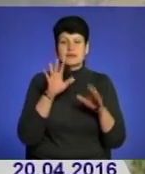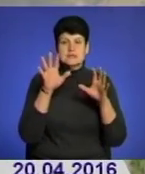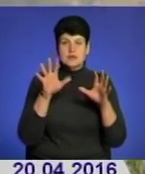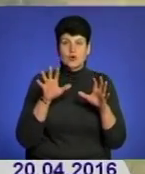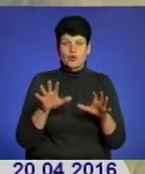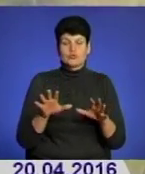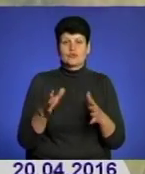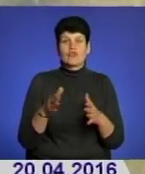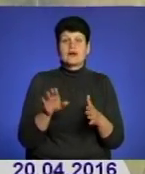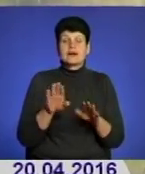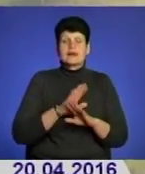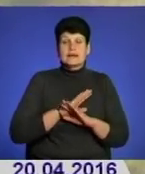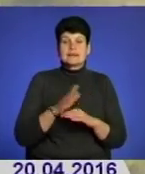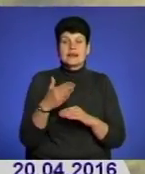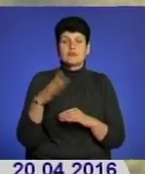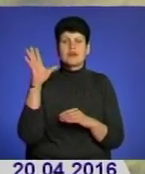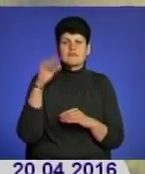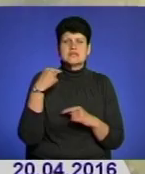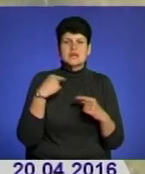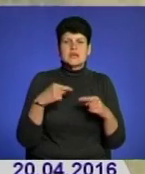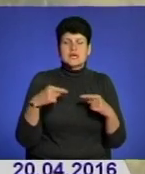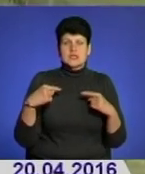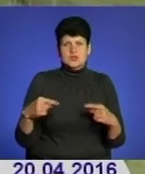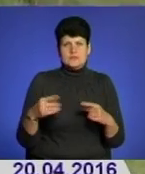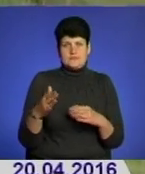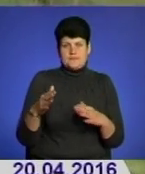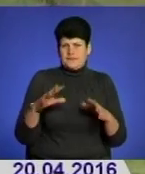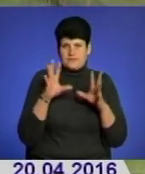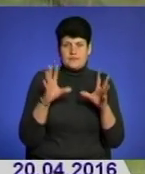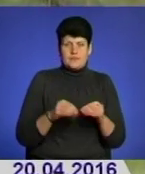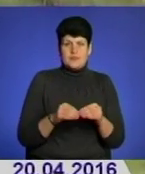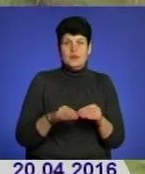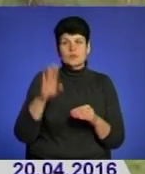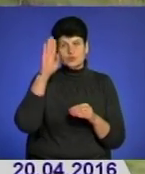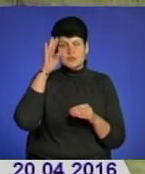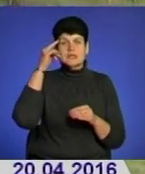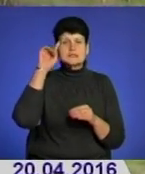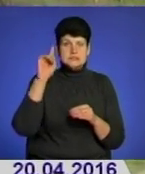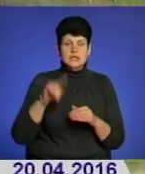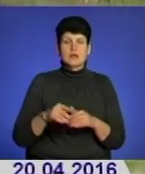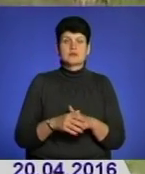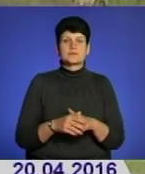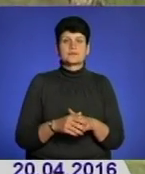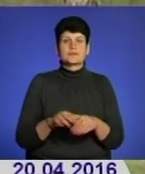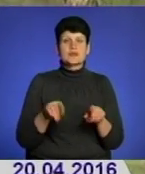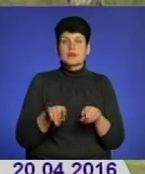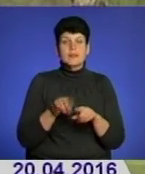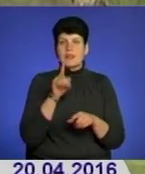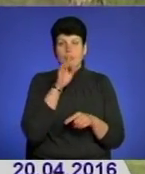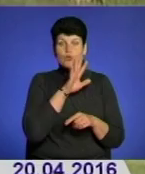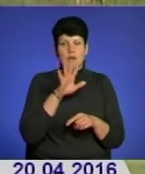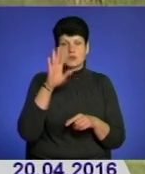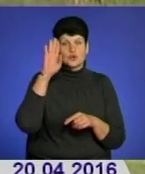риболовлі гине не лише риба, а й всі інші водні біоресурси. Чоловіка ми знаємо, теж непоганий чоловік,